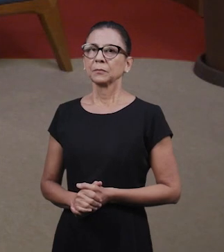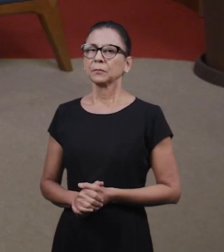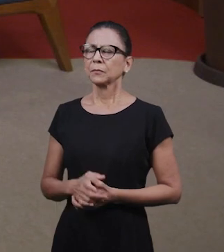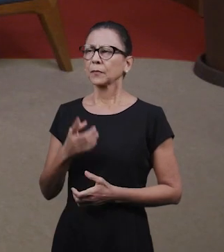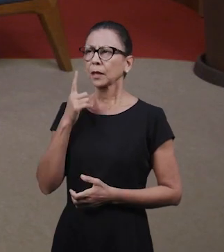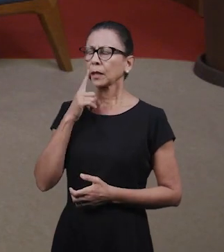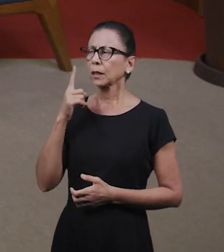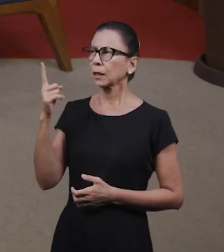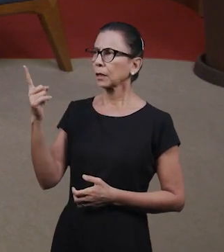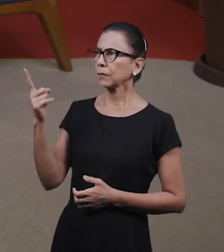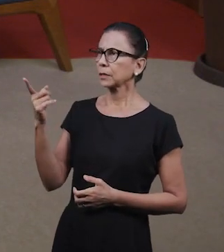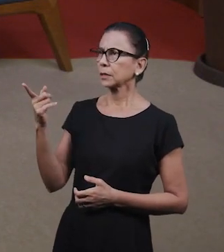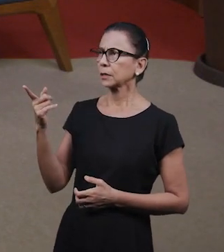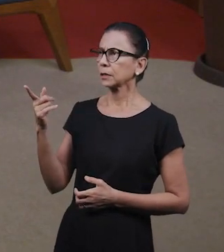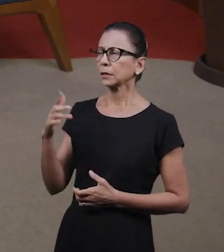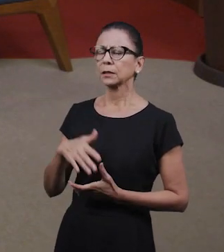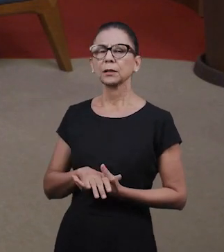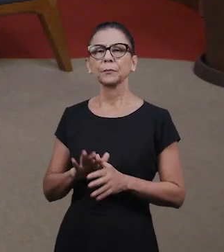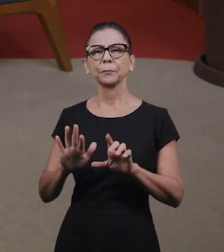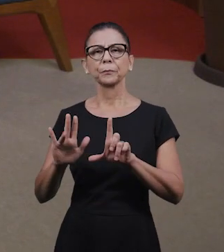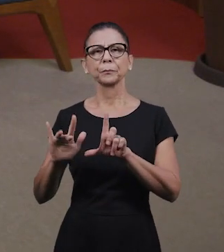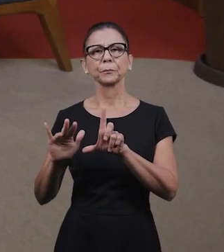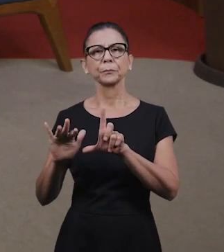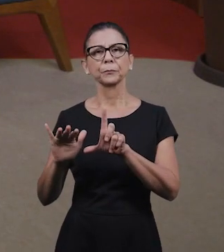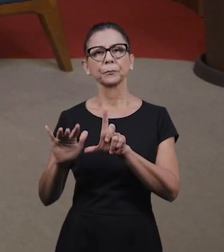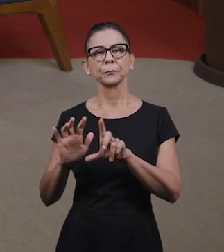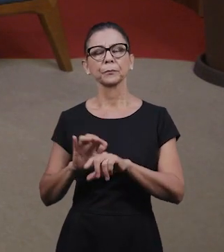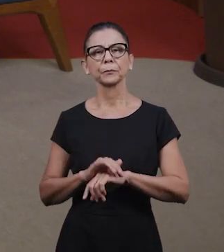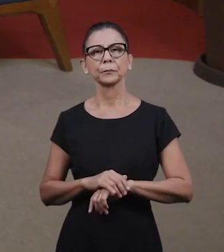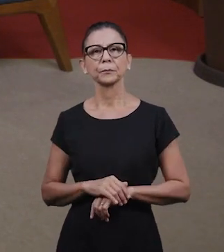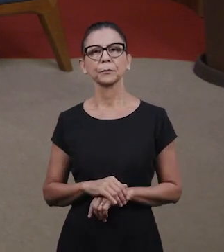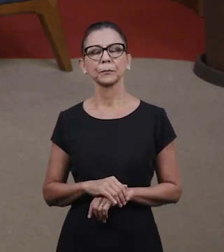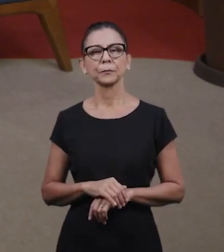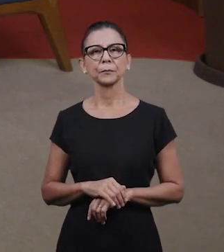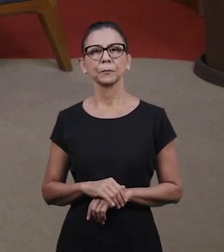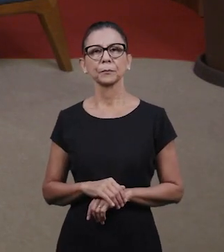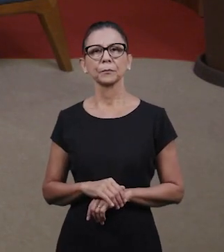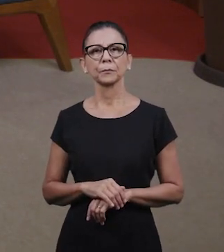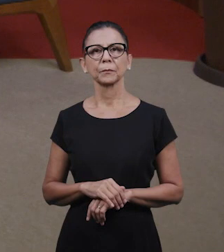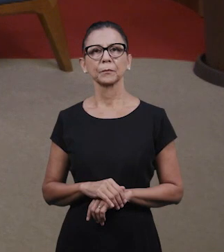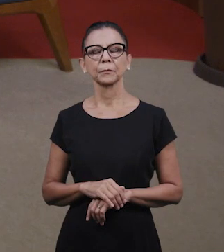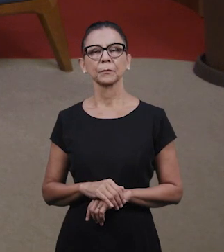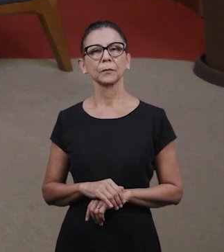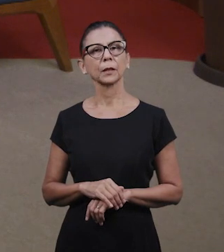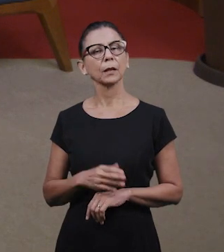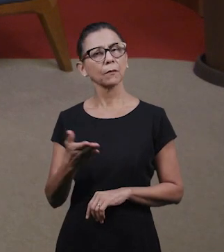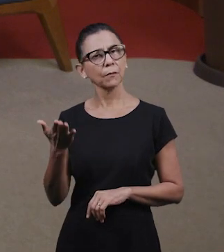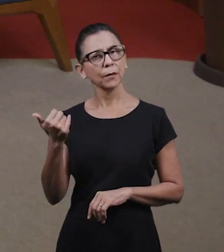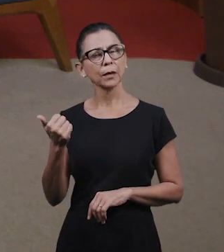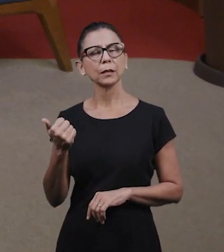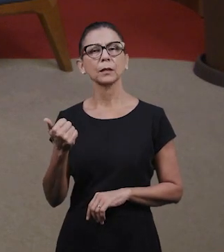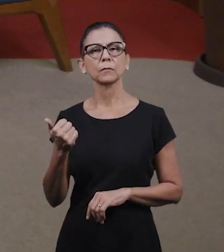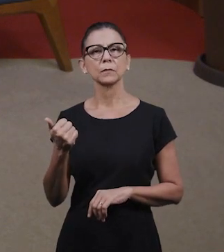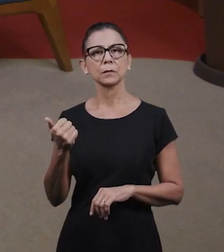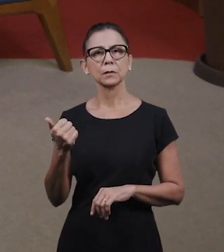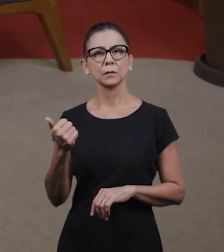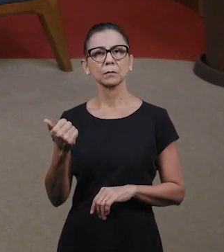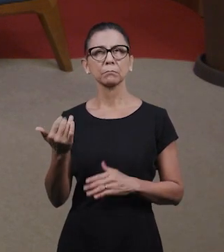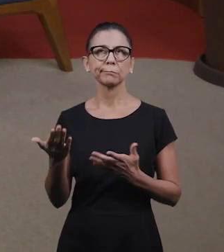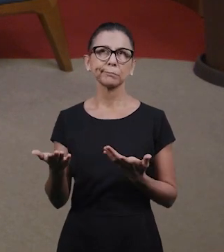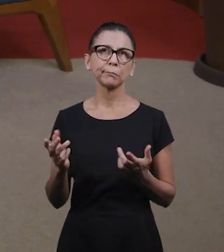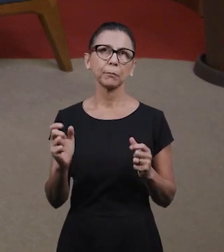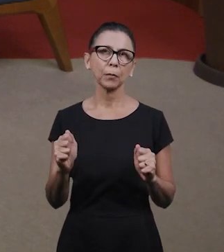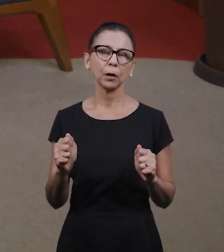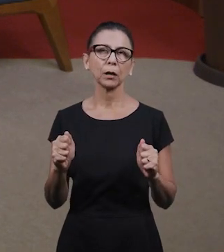certainement le QR code. Ouais. On voit ici à l'écran le QR code, vous puissiez participer. Vous pouvez nous